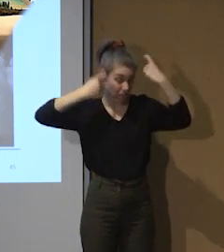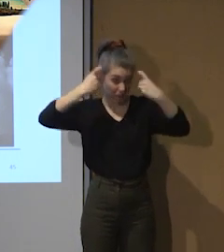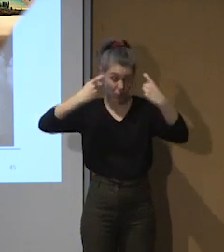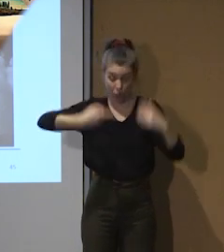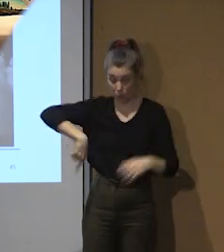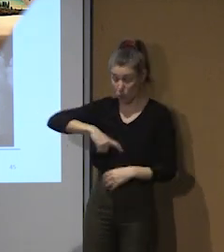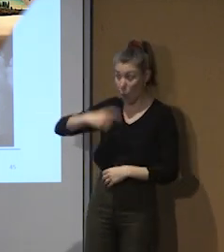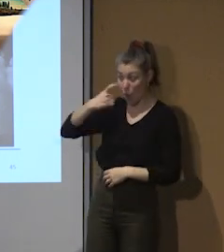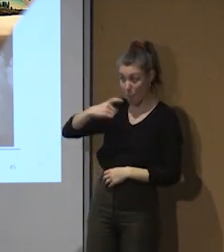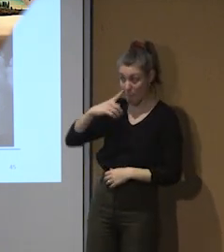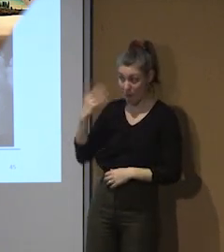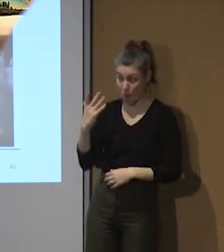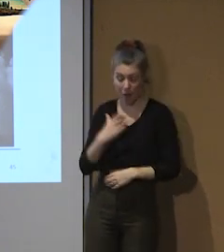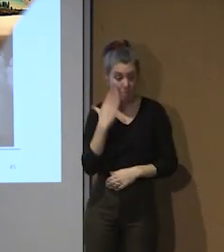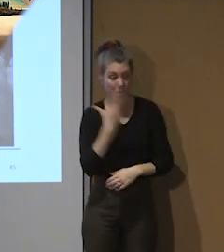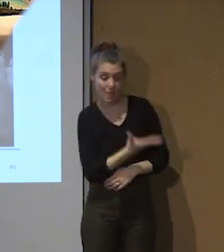y avait une amélioration